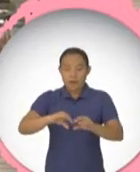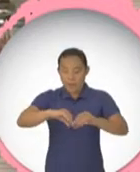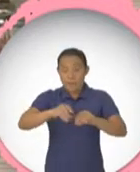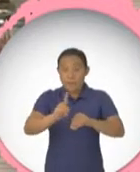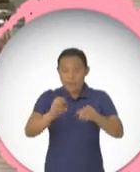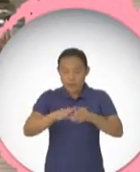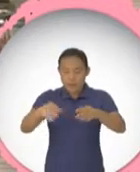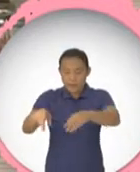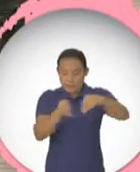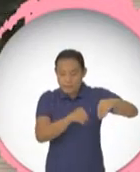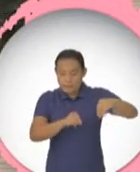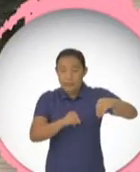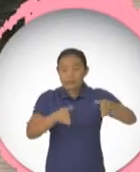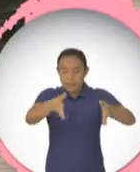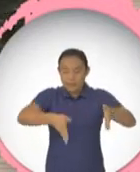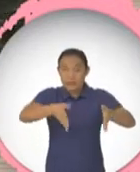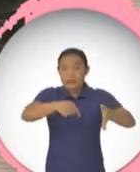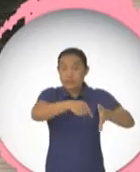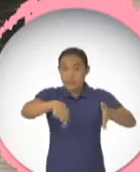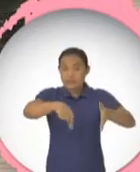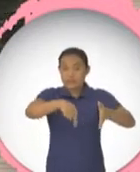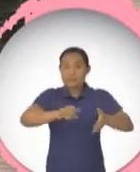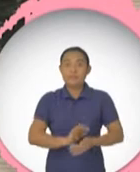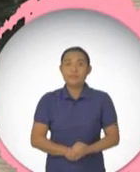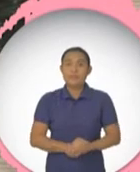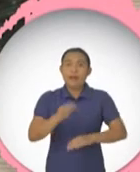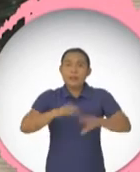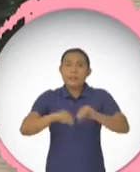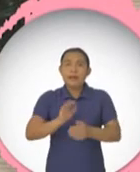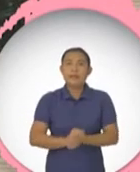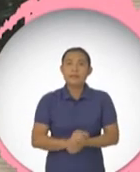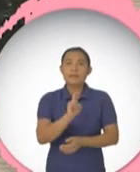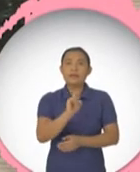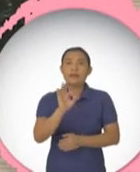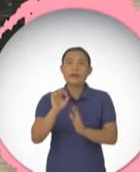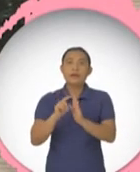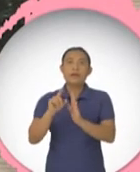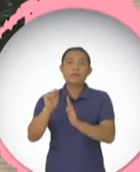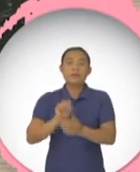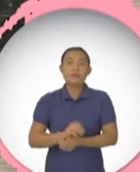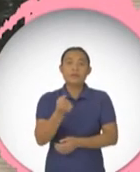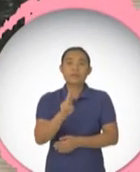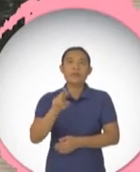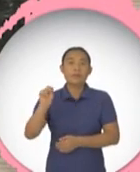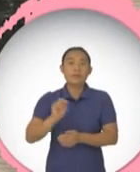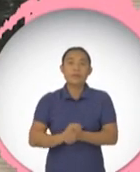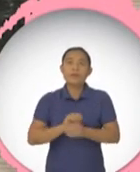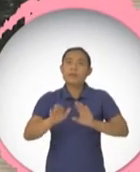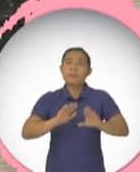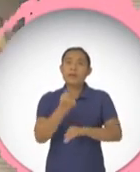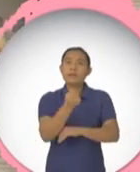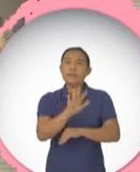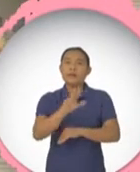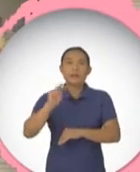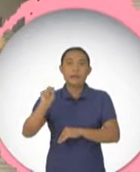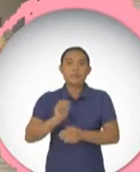ก่อนนะคะเราจะวัดขนาดประมาณสัก1ฟุตนะคะ12นิ้วนะคะหรือประมาณสัก15นิ้วอะค่ะนี่แล้วแต่ขนาด